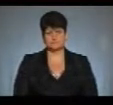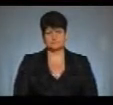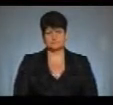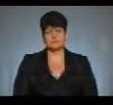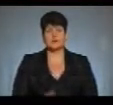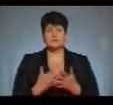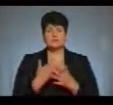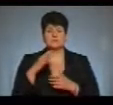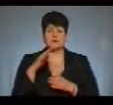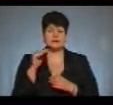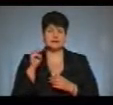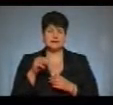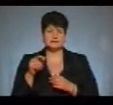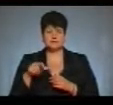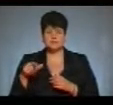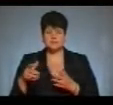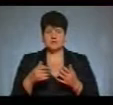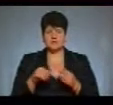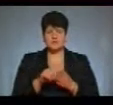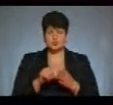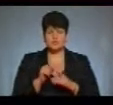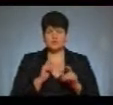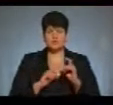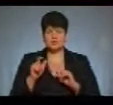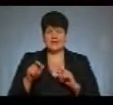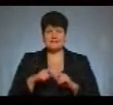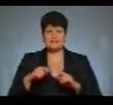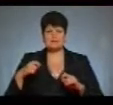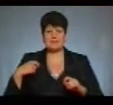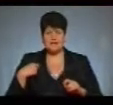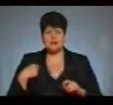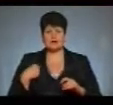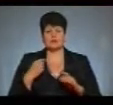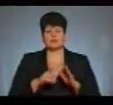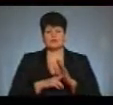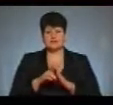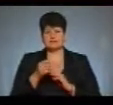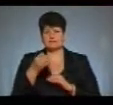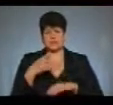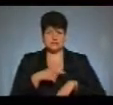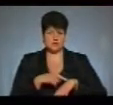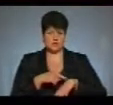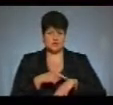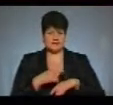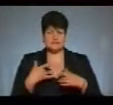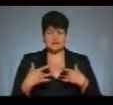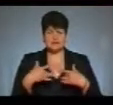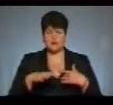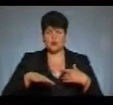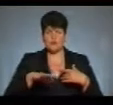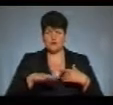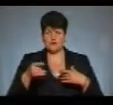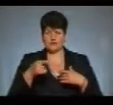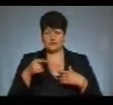Майже 5 000 осіб взяли участь у студентській милі. Забіг розпочався о 15-й годині з театрального майдану